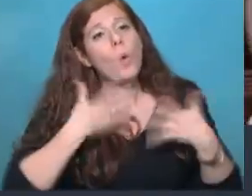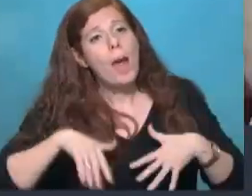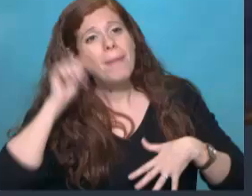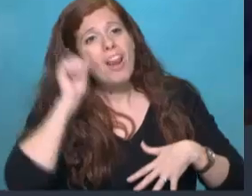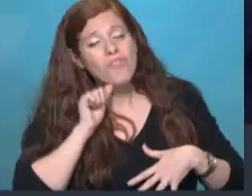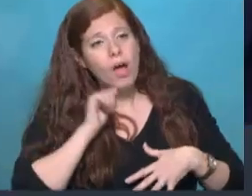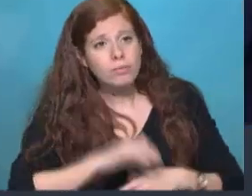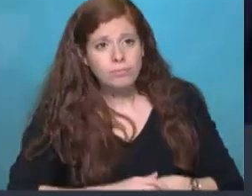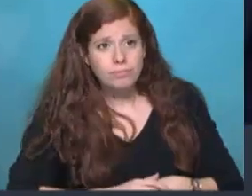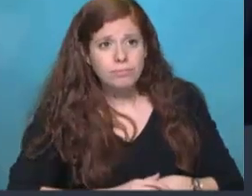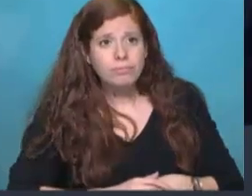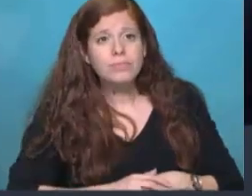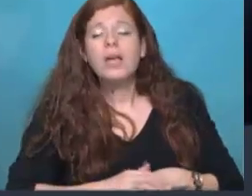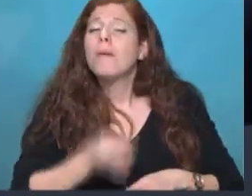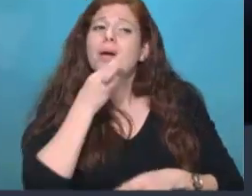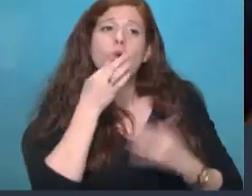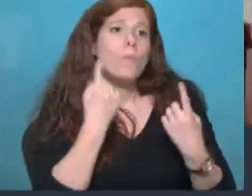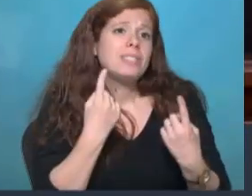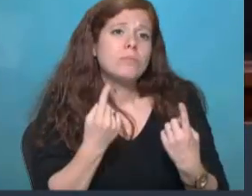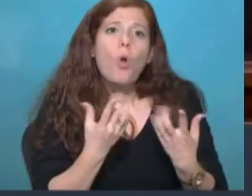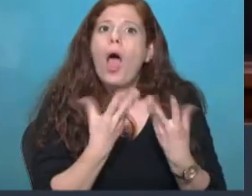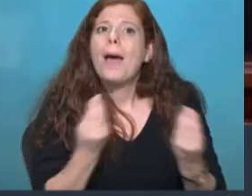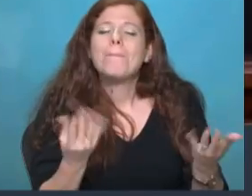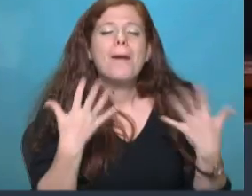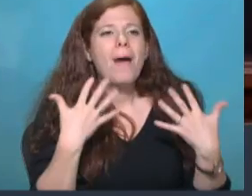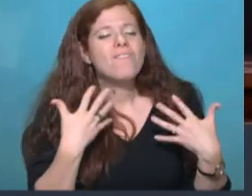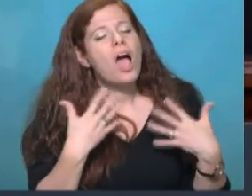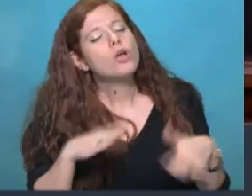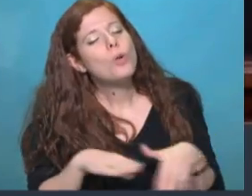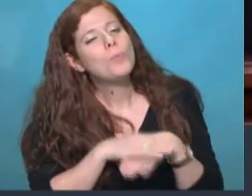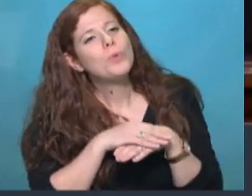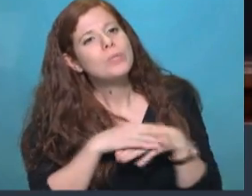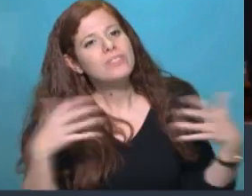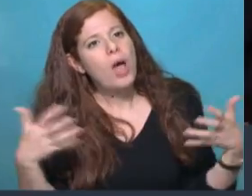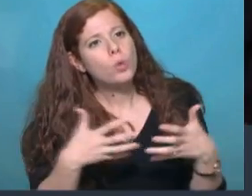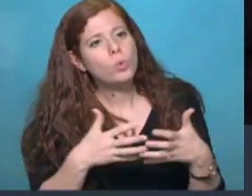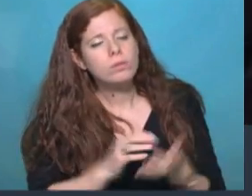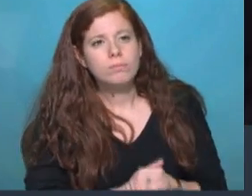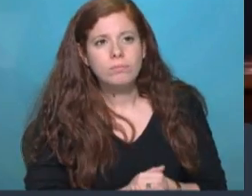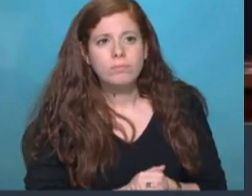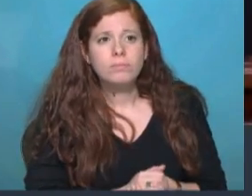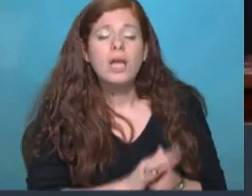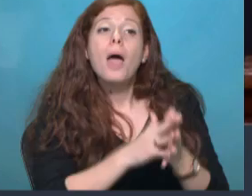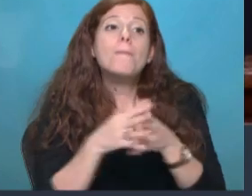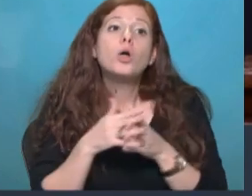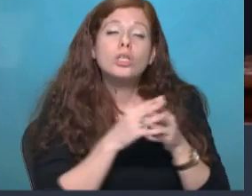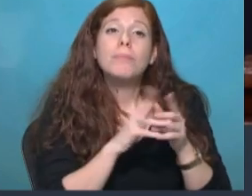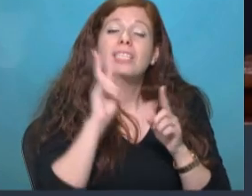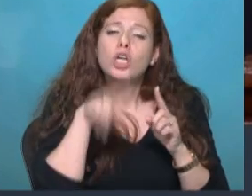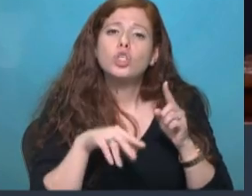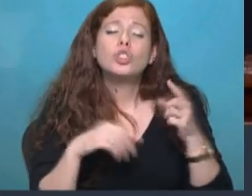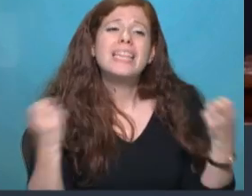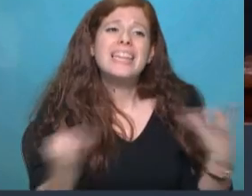בנאום עצמו לא הייתה הרבה מאווירת הפיוס והאחדות. An economic miracle is taking place in the United